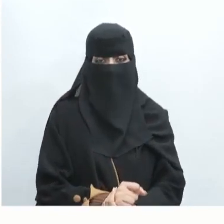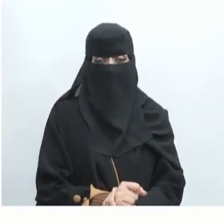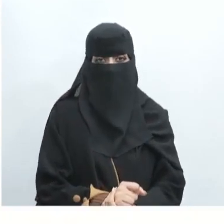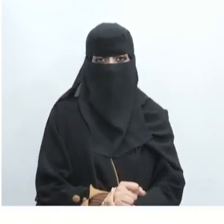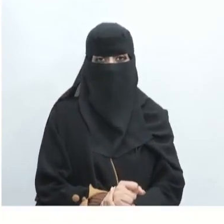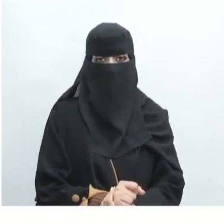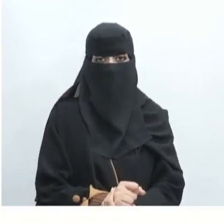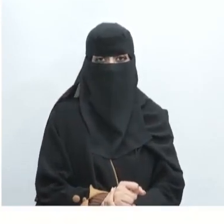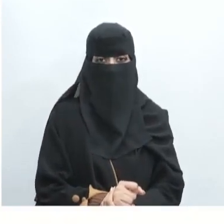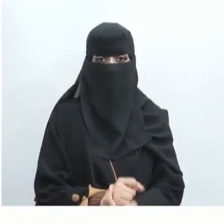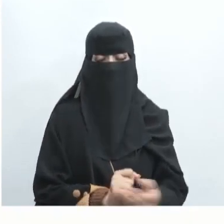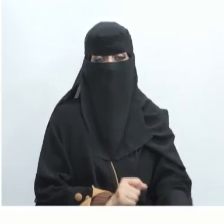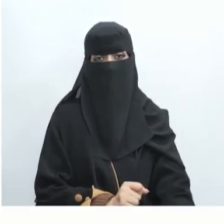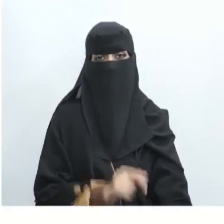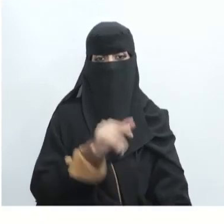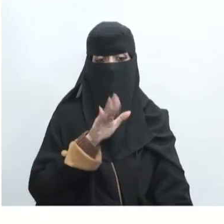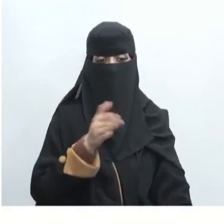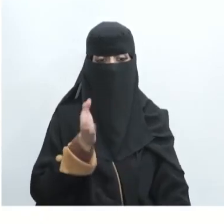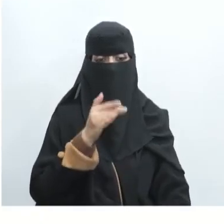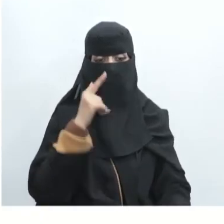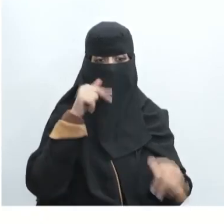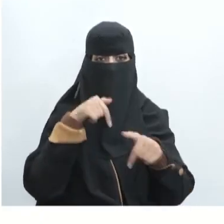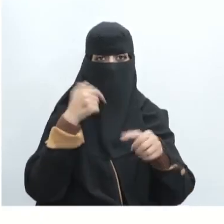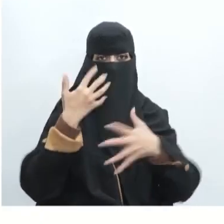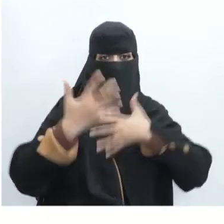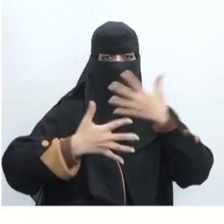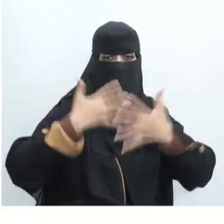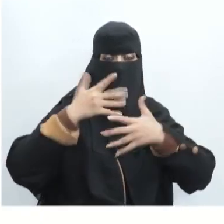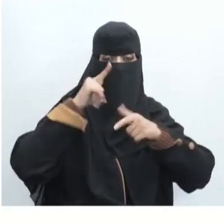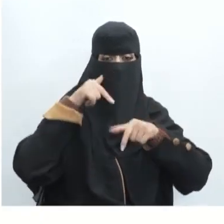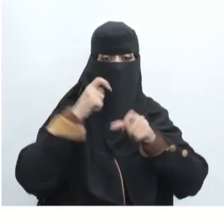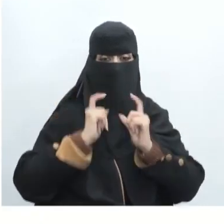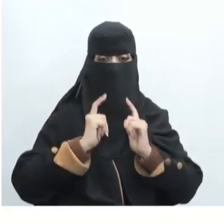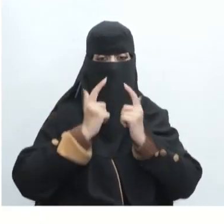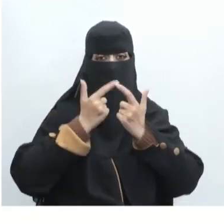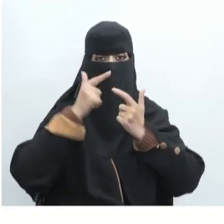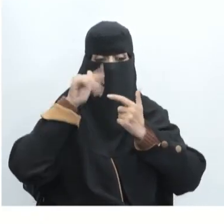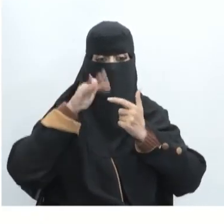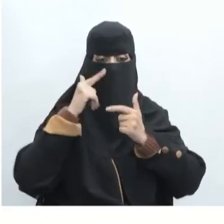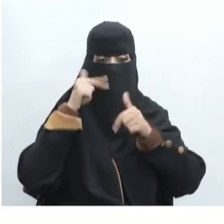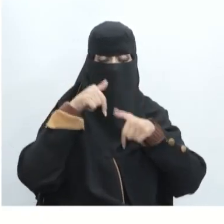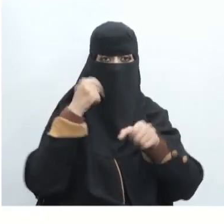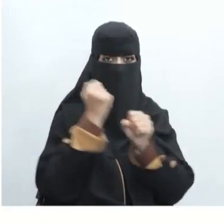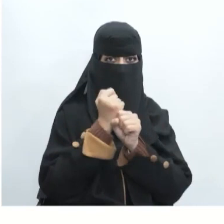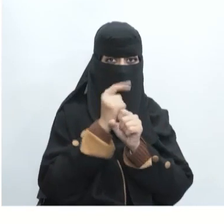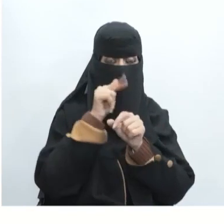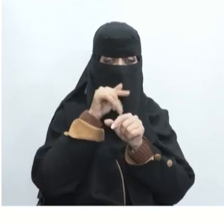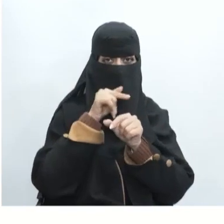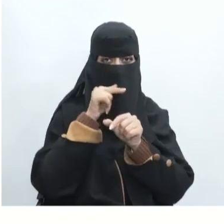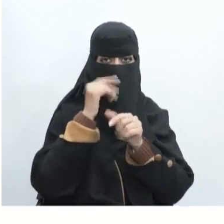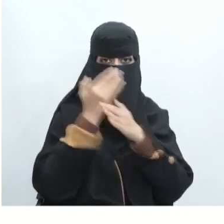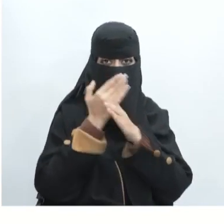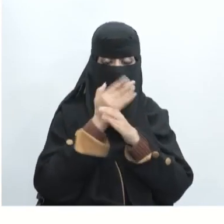دخل ابناء وبنات الطلاب ايضا الانشغال بالحروب ايضا من العوامل